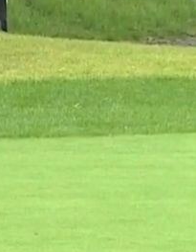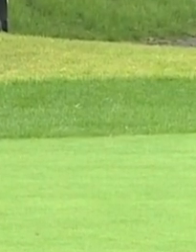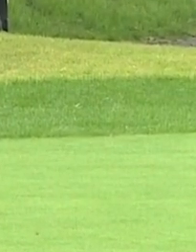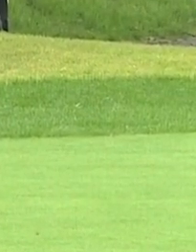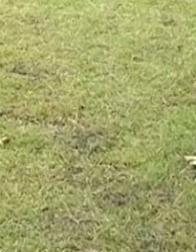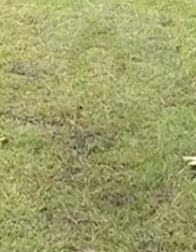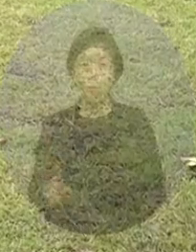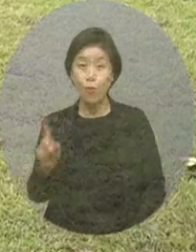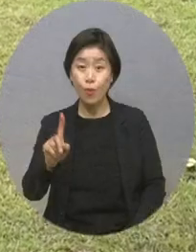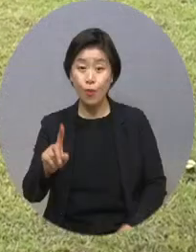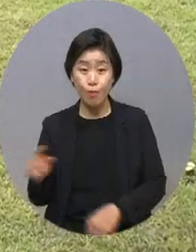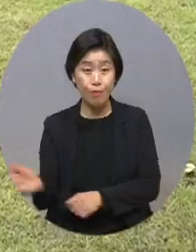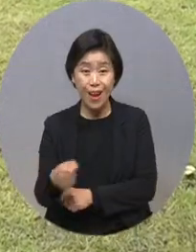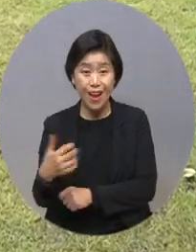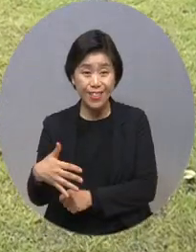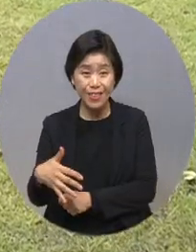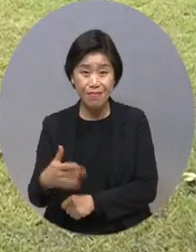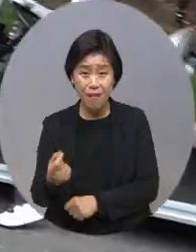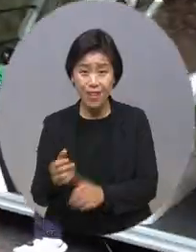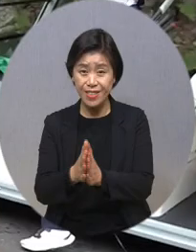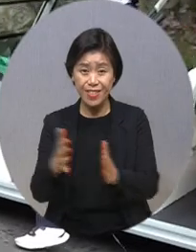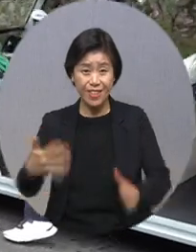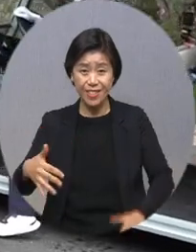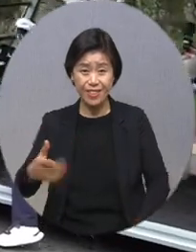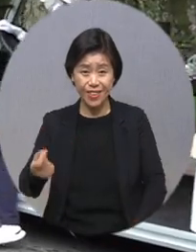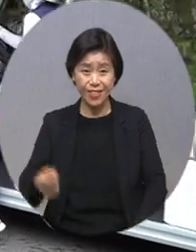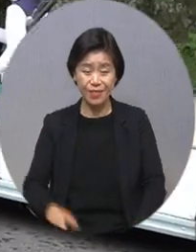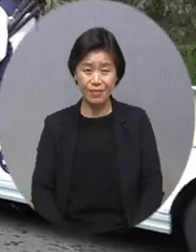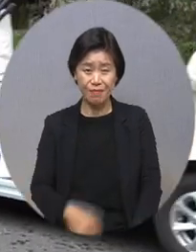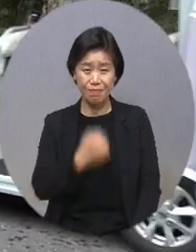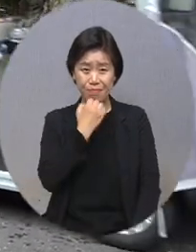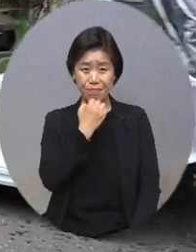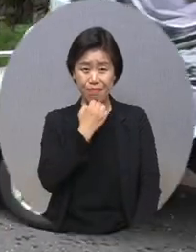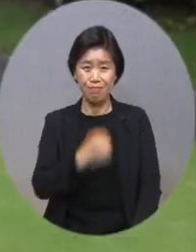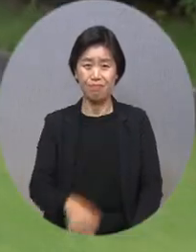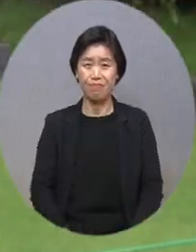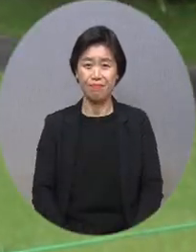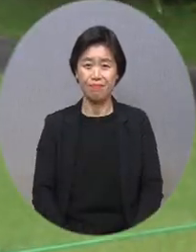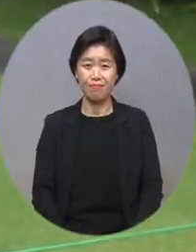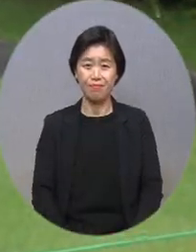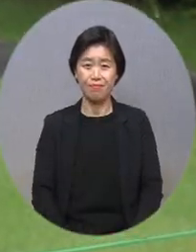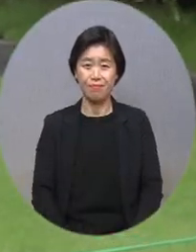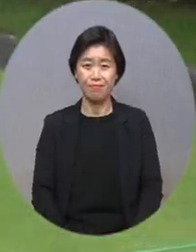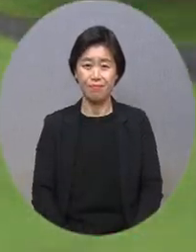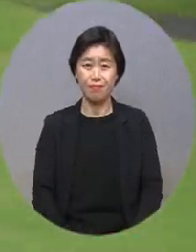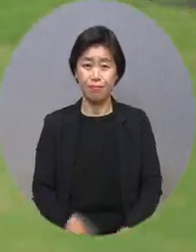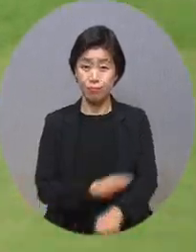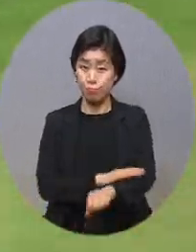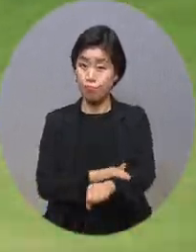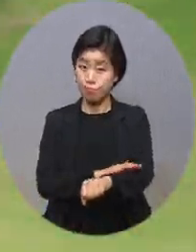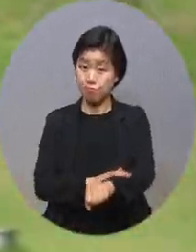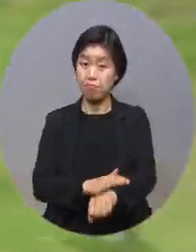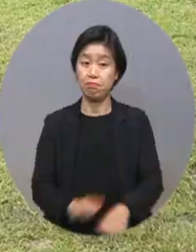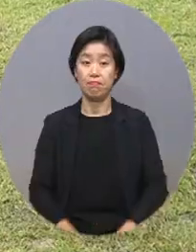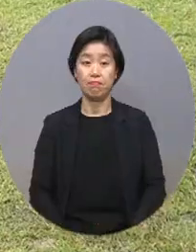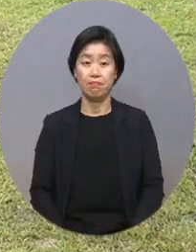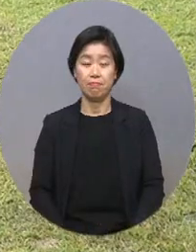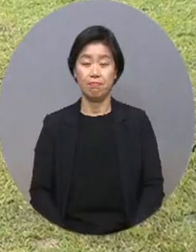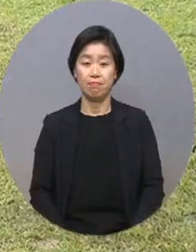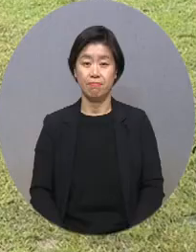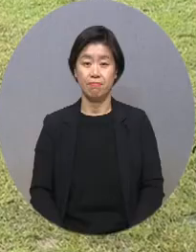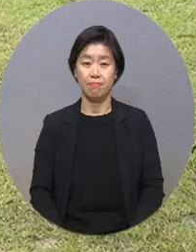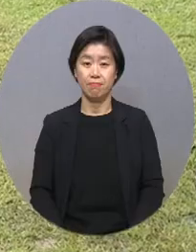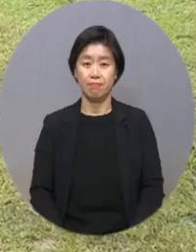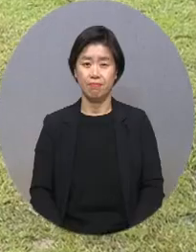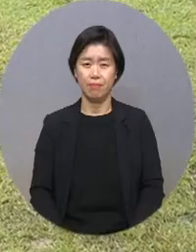와 아직 안 친 거잖아. 어? 와 아직 안 친 거잖아. 어? 어 나이스. 아직 안 친. 아직 보통 못 봤어.